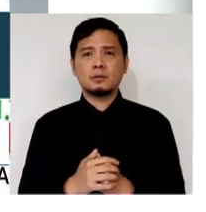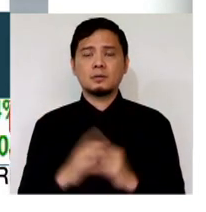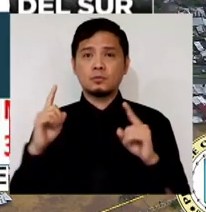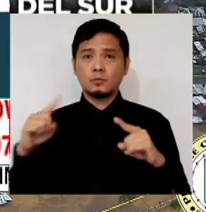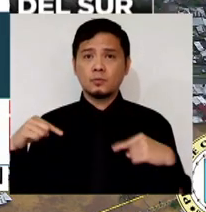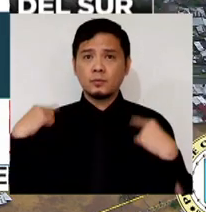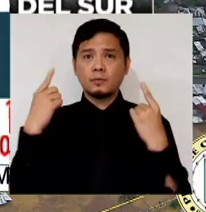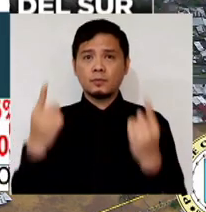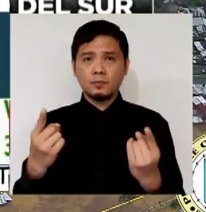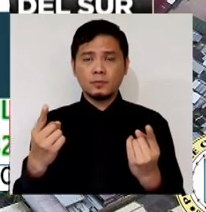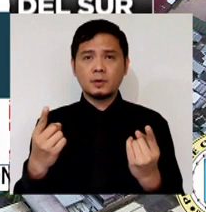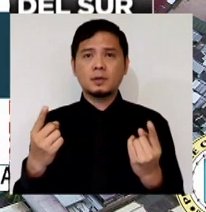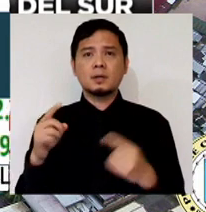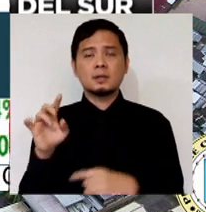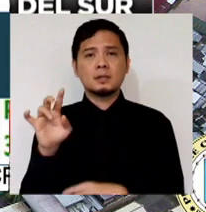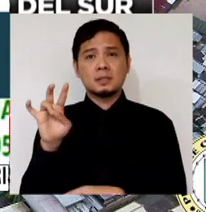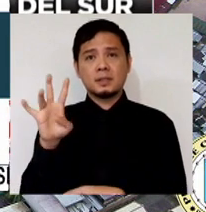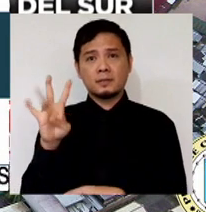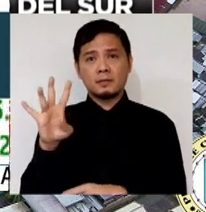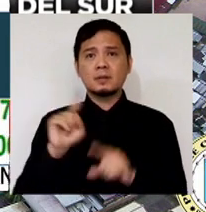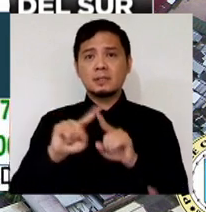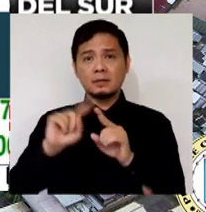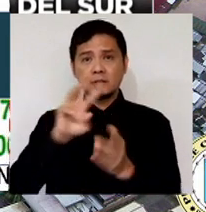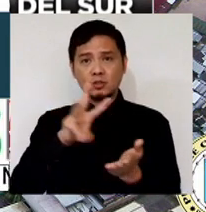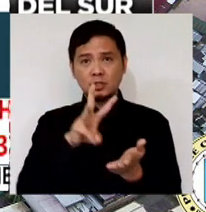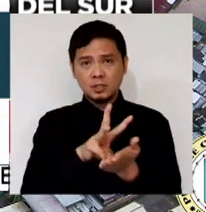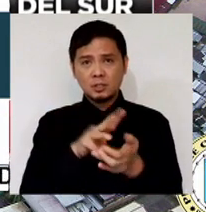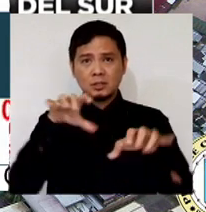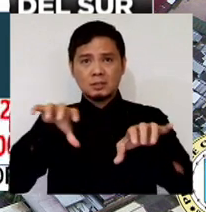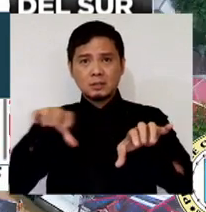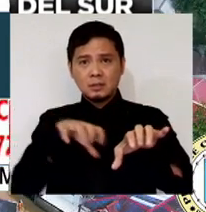so far sa 17 municipalities at dalawang syudad,